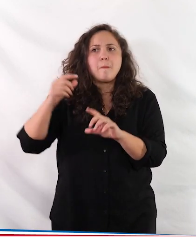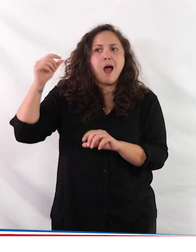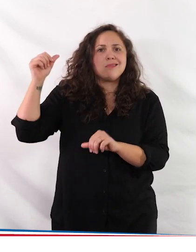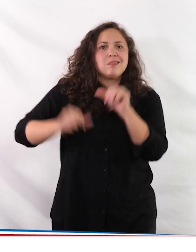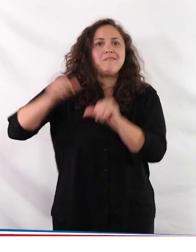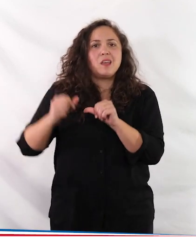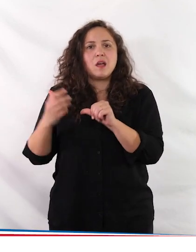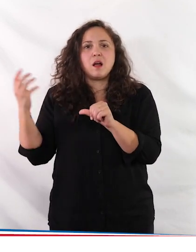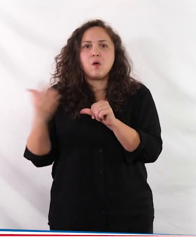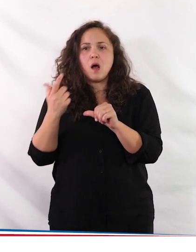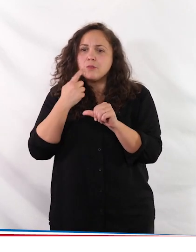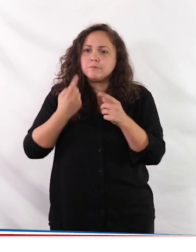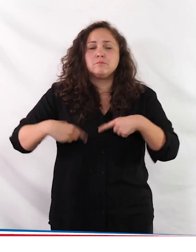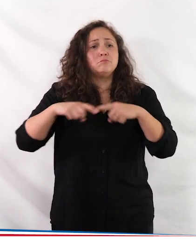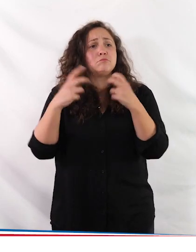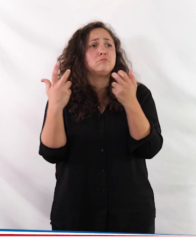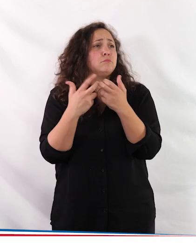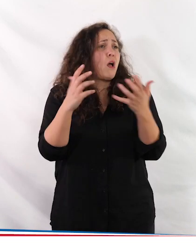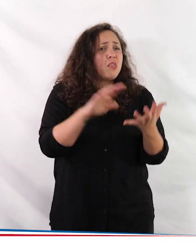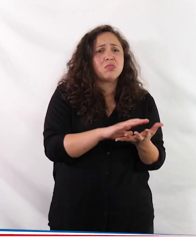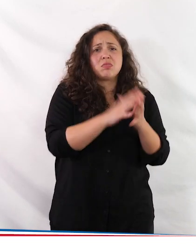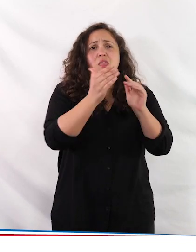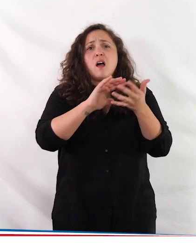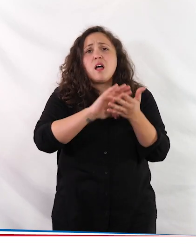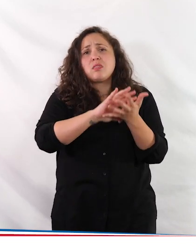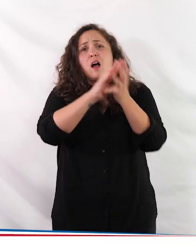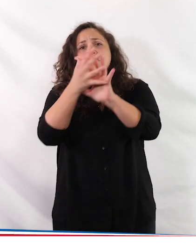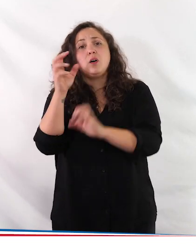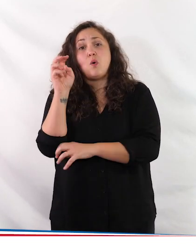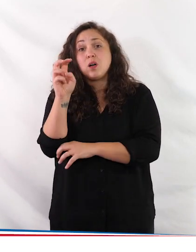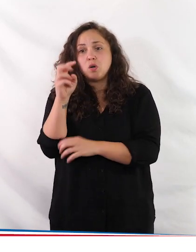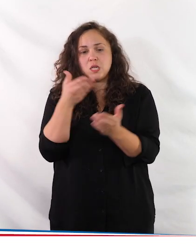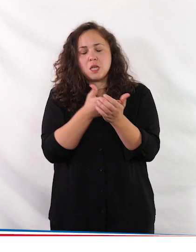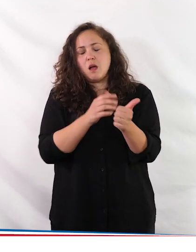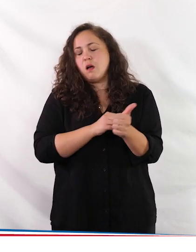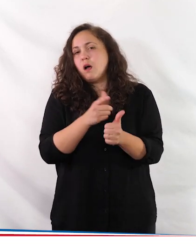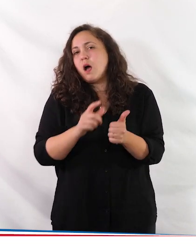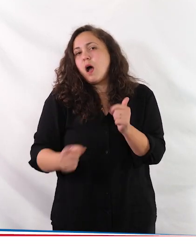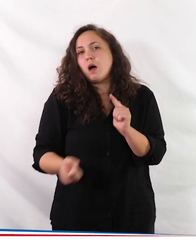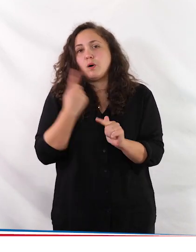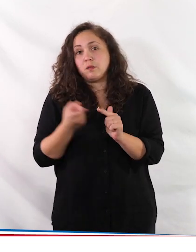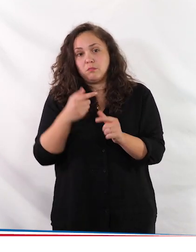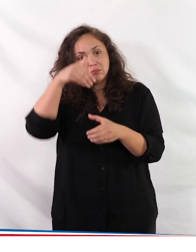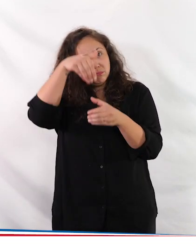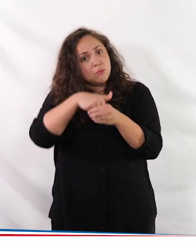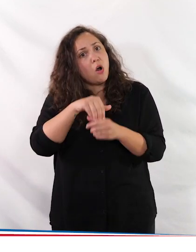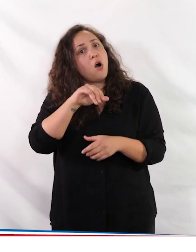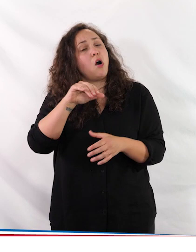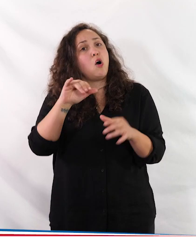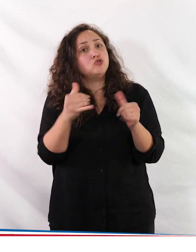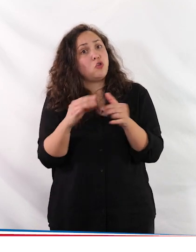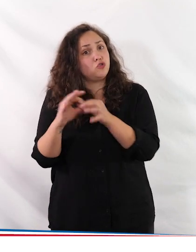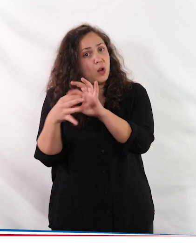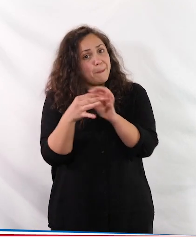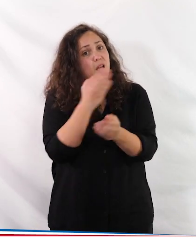souhaité qu'on y mette les grands défis qui sont ceux que nous avons à relever. La transition écologique qui est un sujet majeur